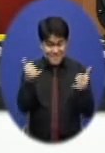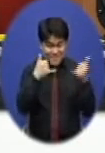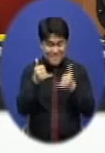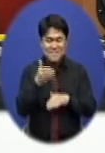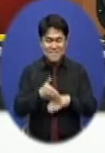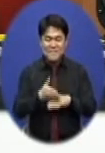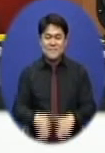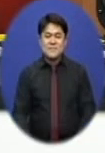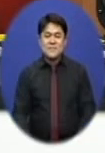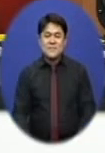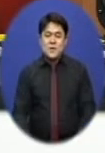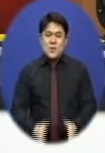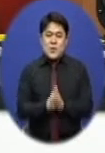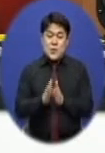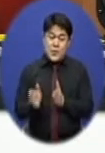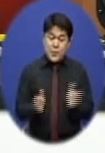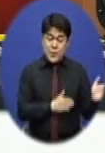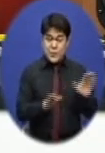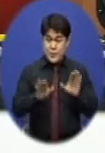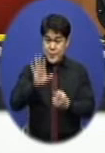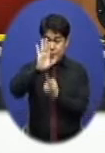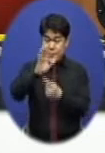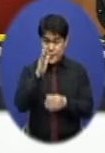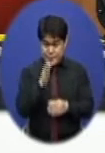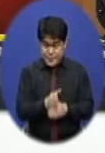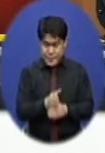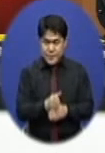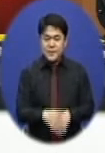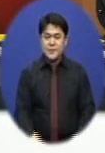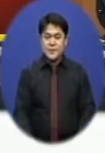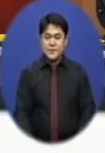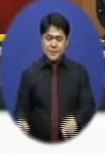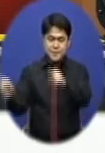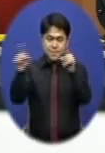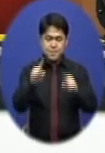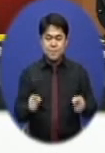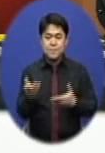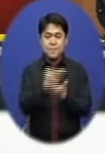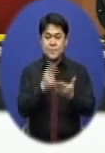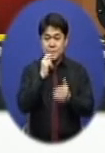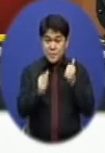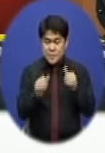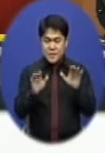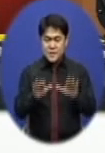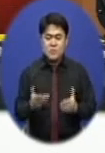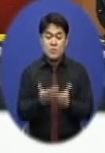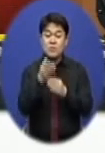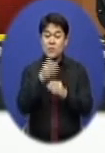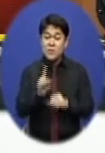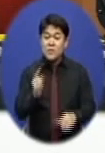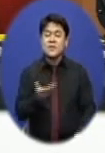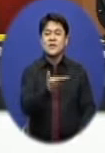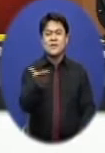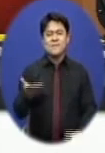너무너무 고맙고요. 네. 자, 계속해서 생방송으로 함께하고 있습니다. 네. 전국 나눔 노래자랑. 이렇게 네. 거듭나고 있는 거는 네.